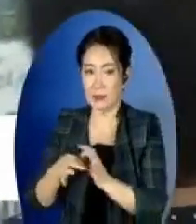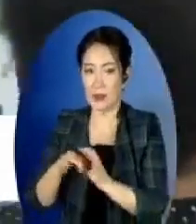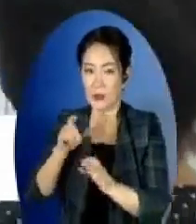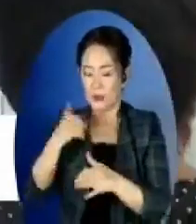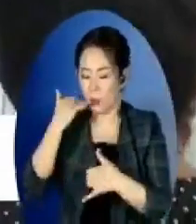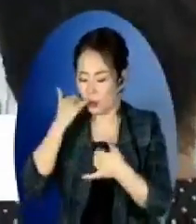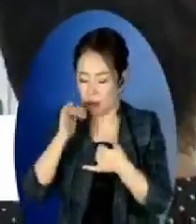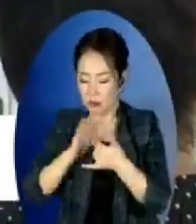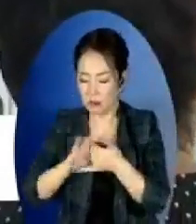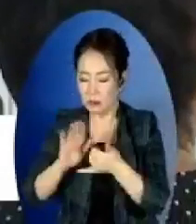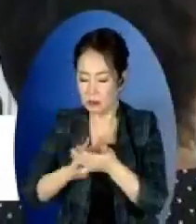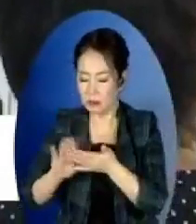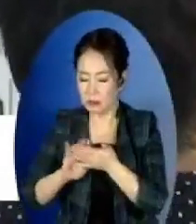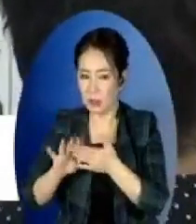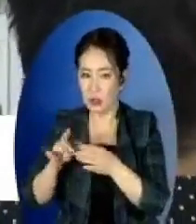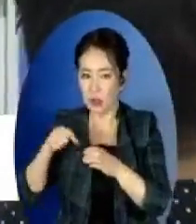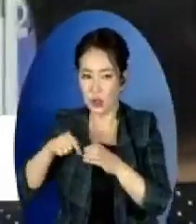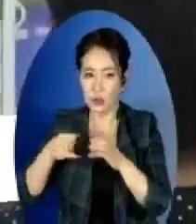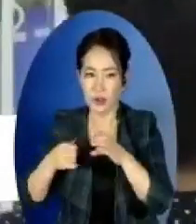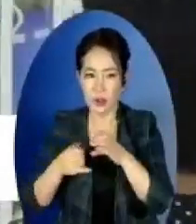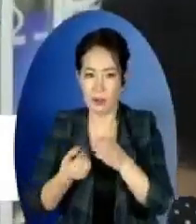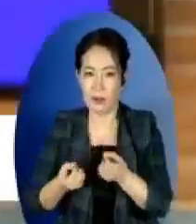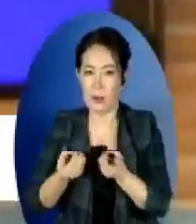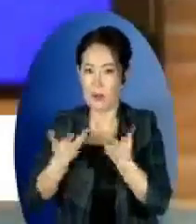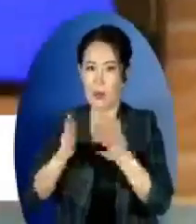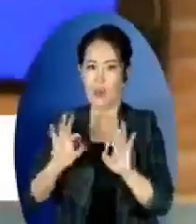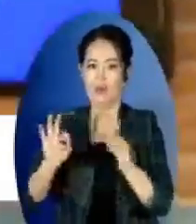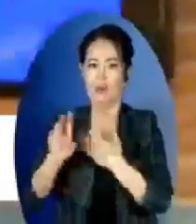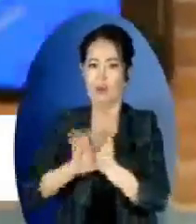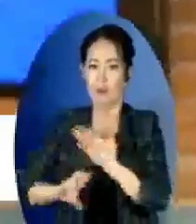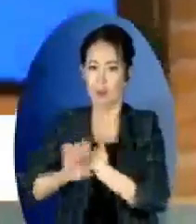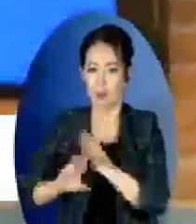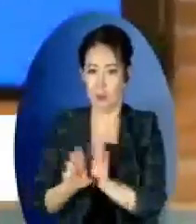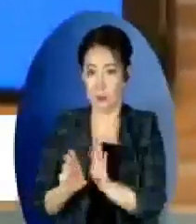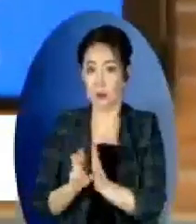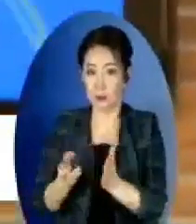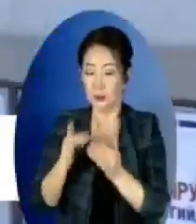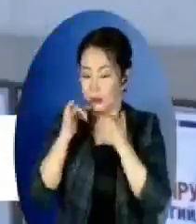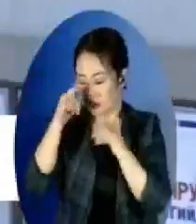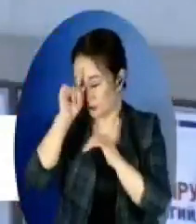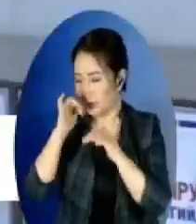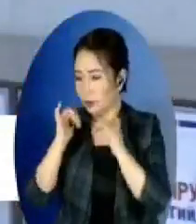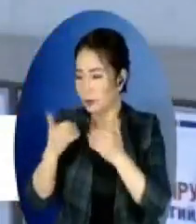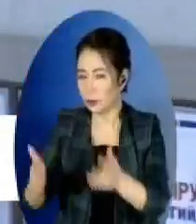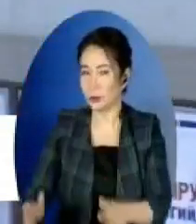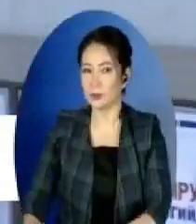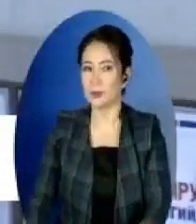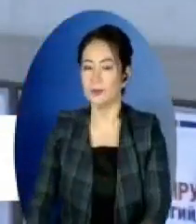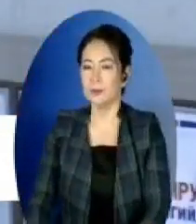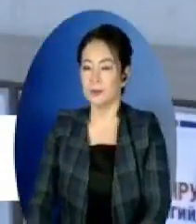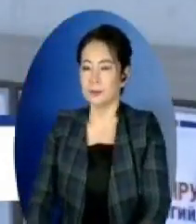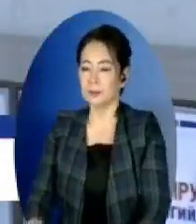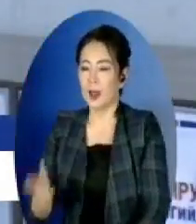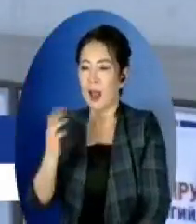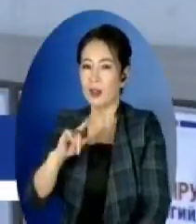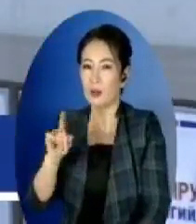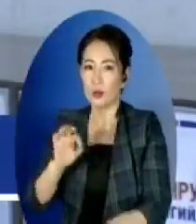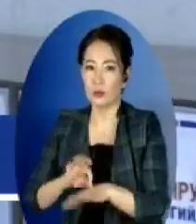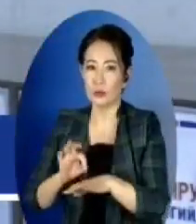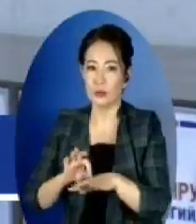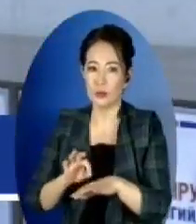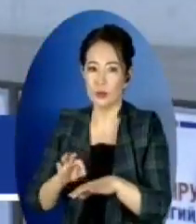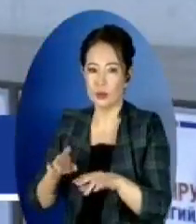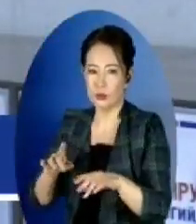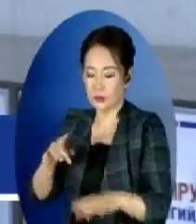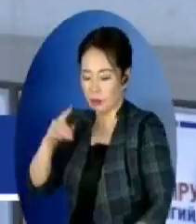цэвэрлэж хэвшвэл ням бактери үрчхээс сэргийлэх боломжтой гэдгийг эмчнэр зөвлөж байна. За манай халдвар түвшин судлалын үндэсний төвийн